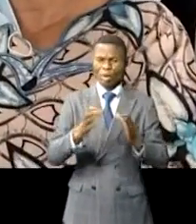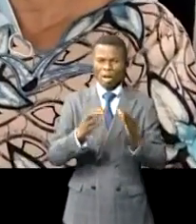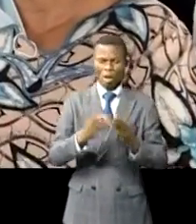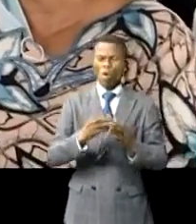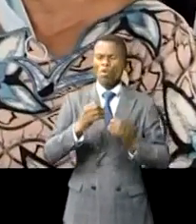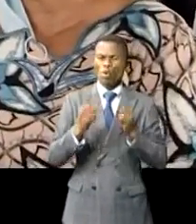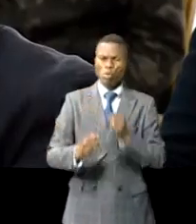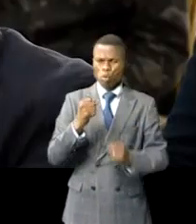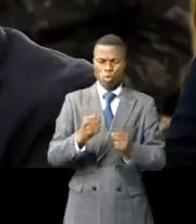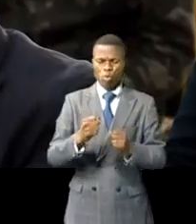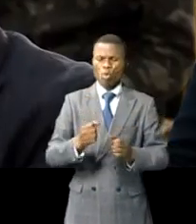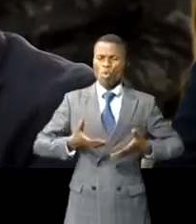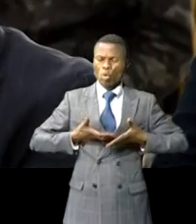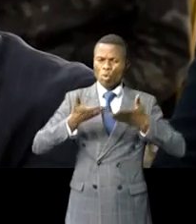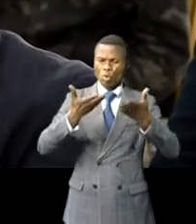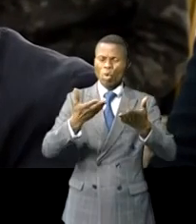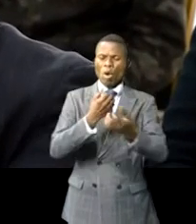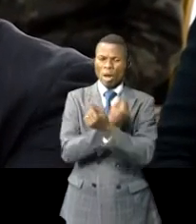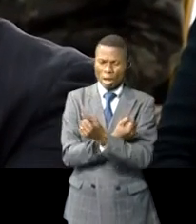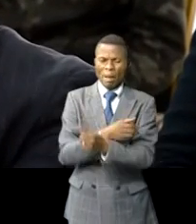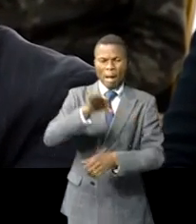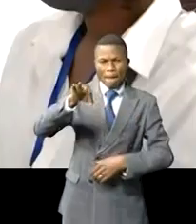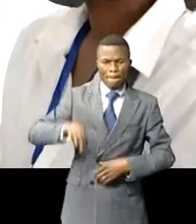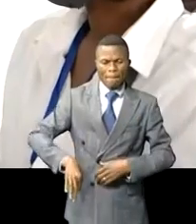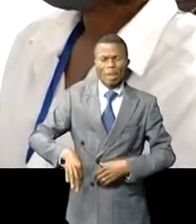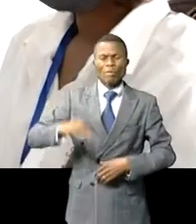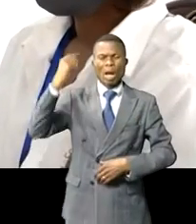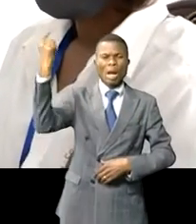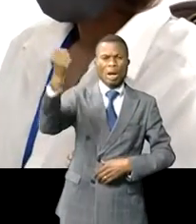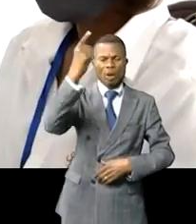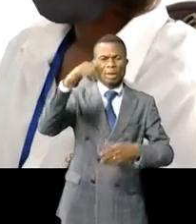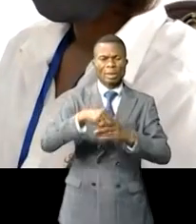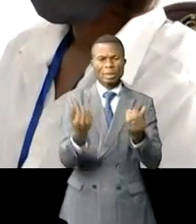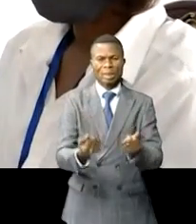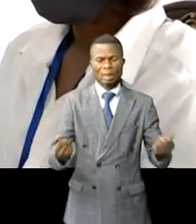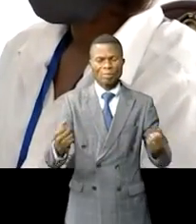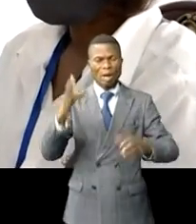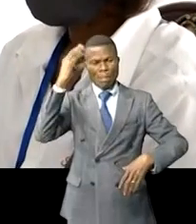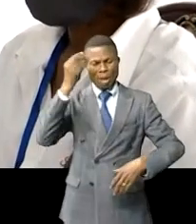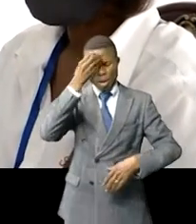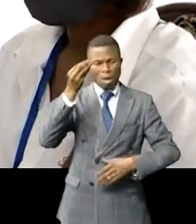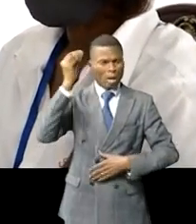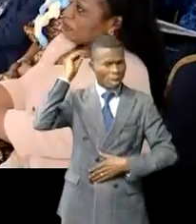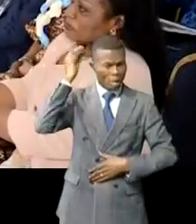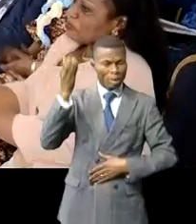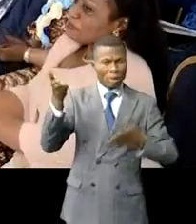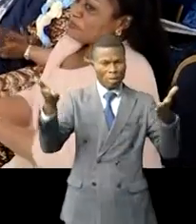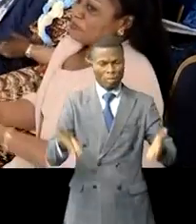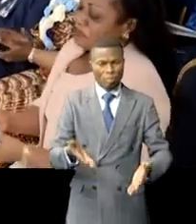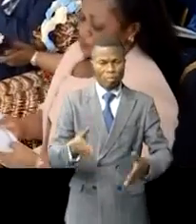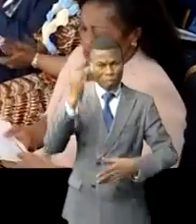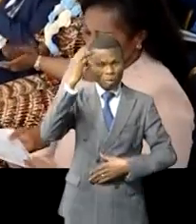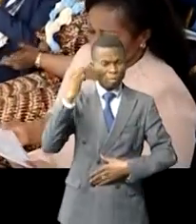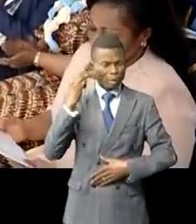acharnement, abnégation et amour pour le bien de l'humanité à travers les enfants autistes. C'était en présence de la ministre